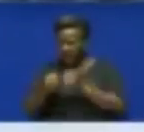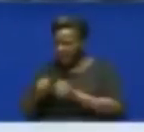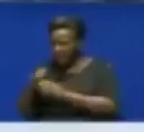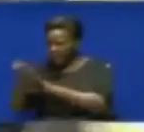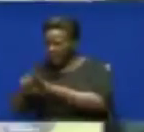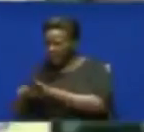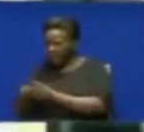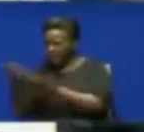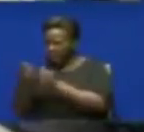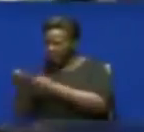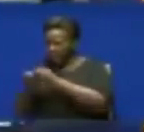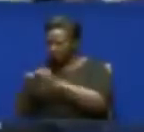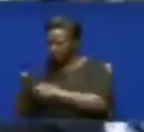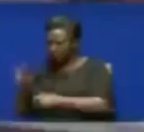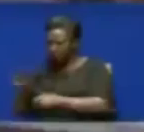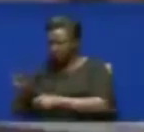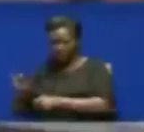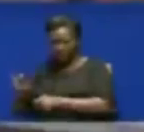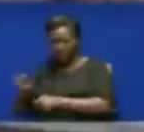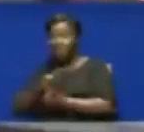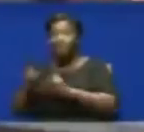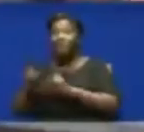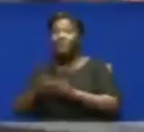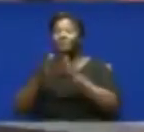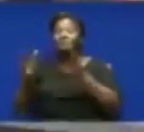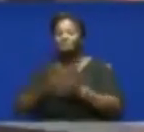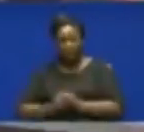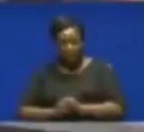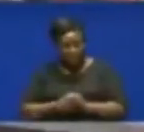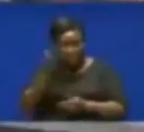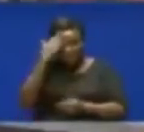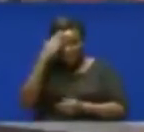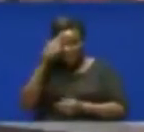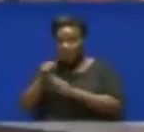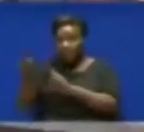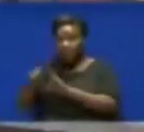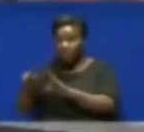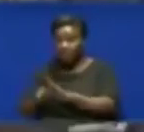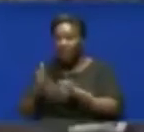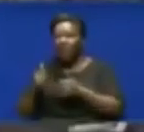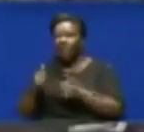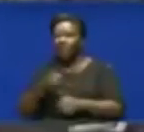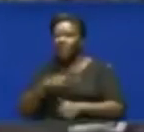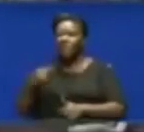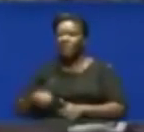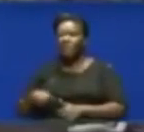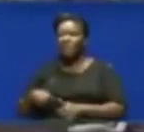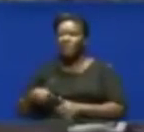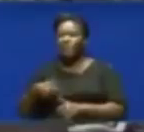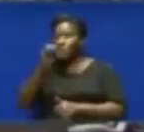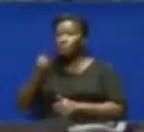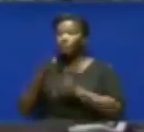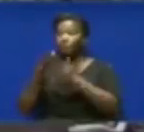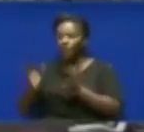mkali kabisa. Uwekezaji mkubwa Afrika ni kutoka China. Madazeni ya wataalamu waliokuwepo Afrika kwa sasa wanatoka